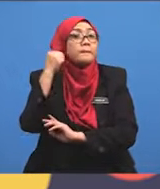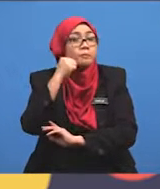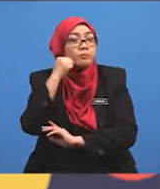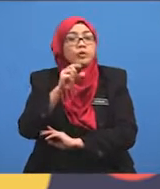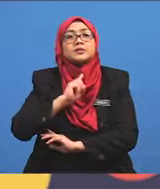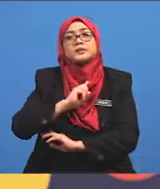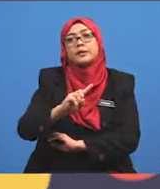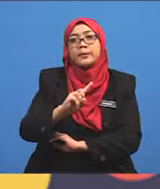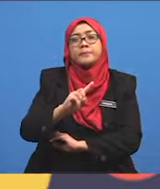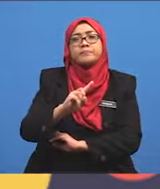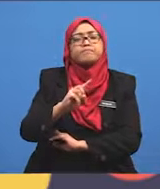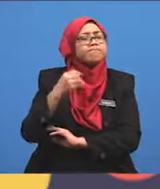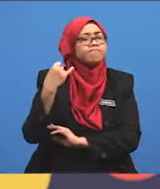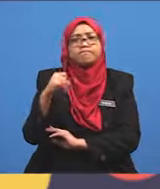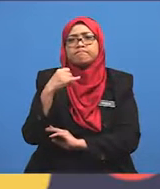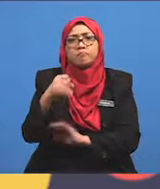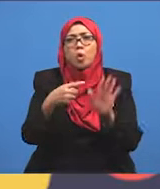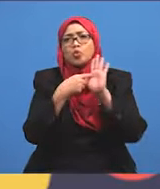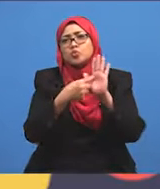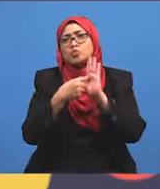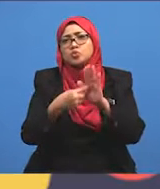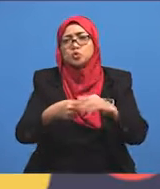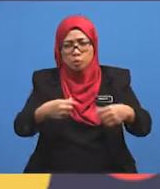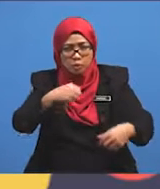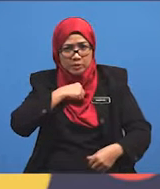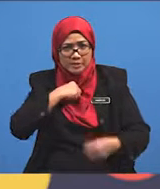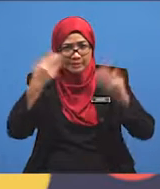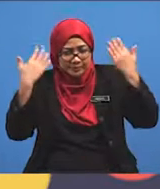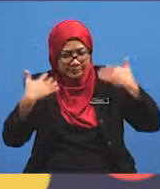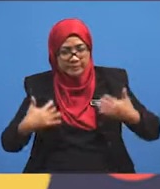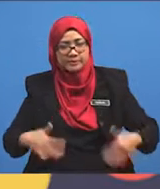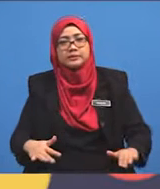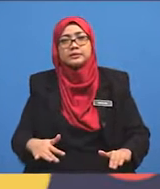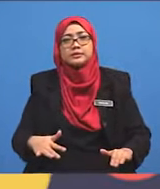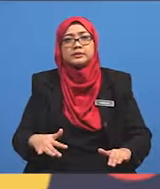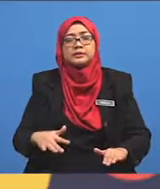dilarang memperlihatkan perhiasan melainkan kepada suami dan mahram.